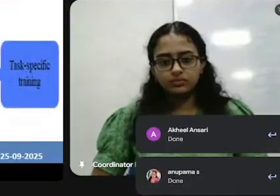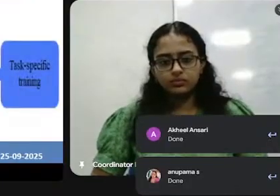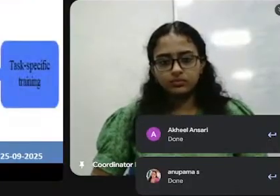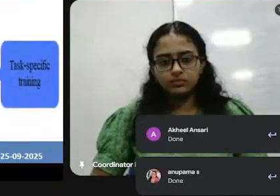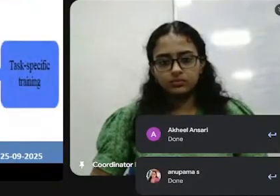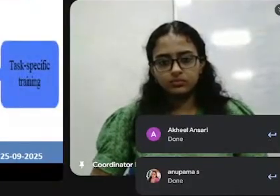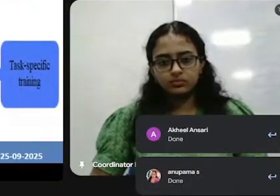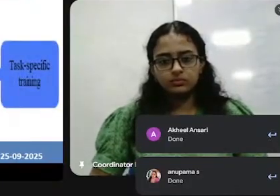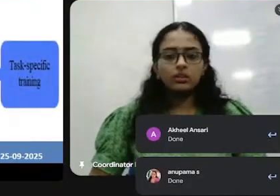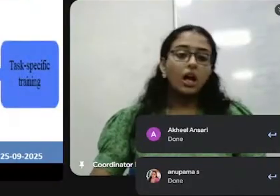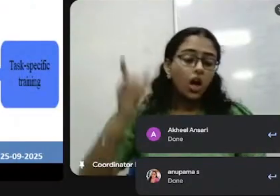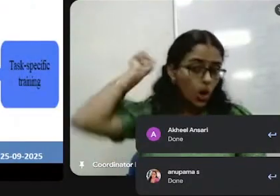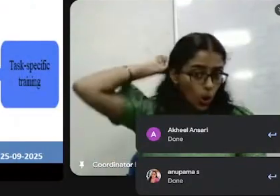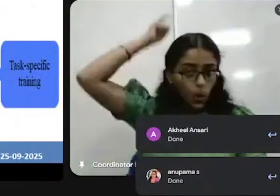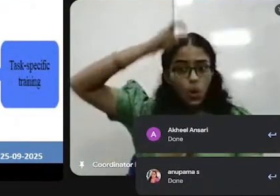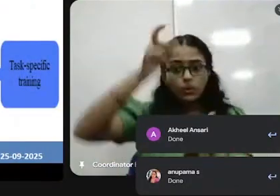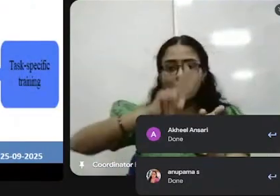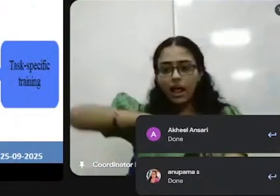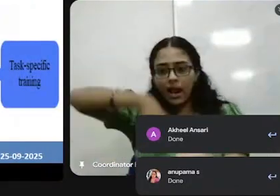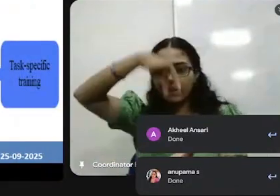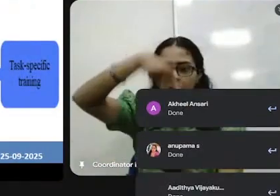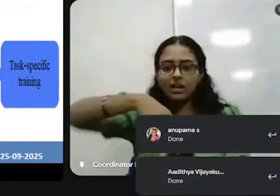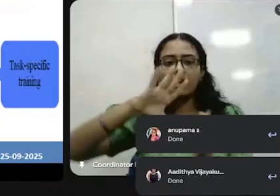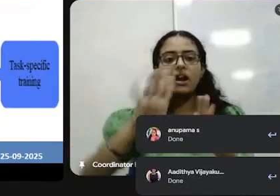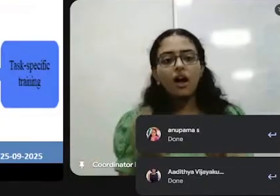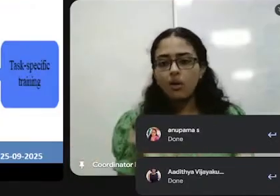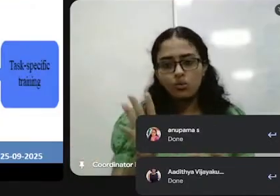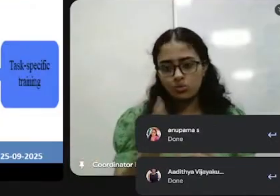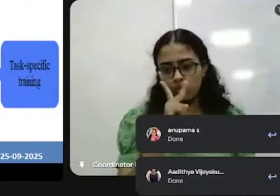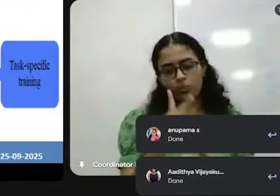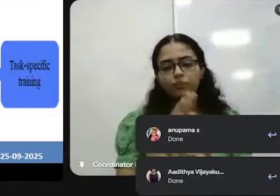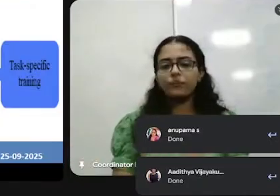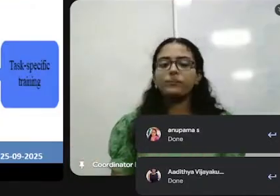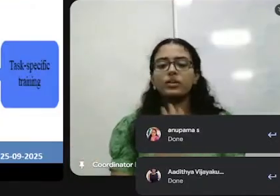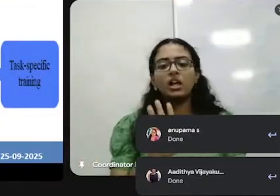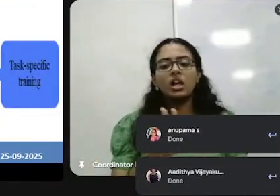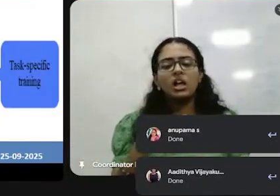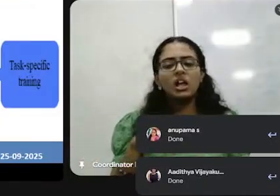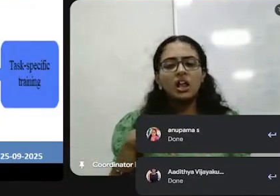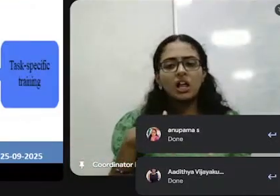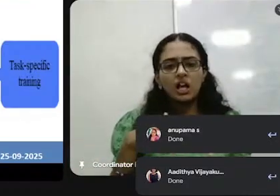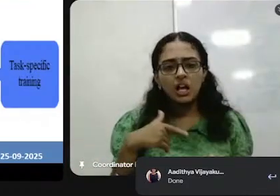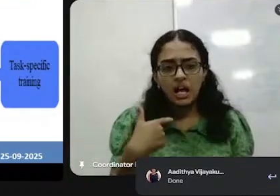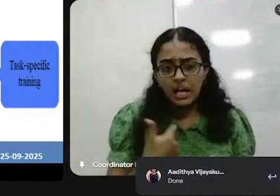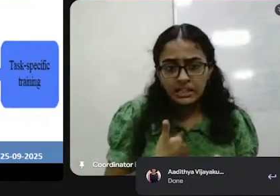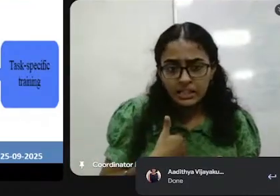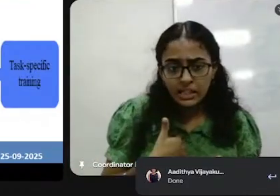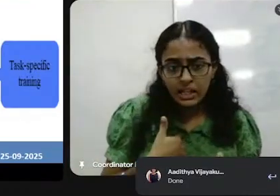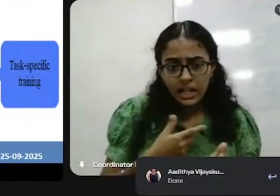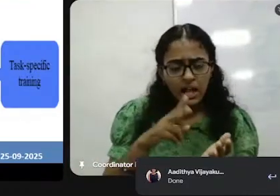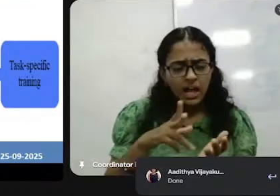ഇനി നമ്മൾ ഇതിന്റെ ഒരു റീഹാബിലിറ്റേഷൻ ആസ്പെക്റ്റിലോട്ട് നമ്മൾ പോവുകയാണ്. എന്തിനാണ് നമ്മൾ സ്ട്രോക്ക് പേഷ്യൻസിന്